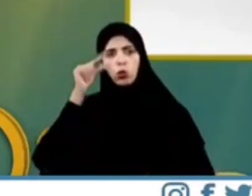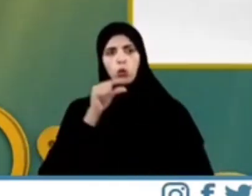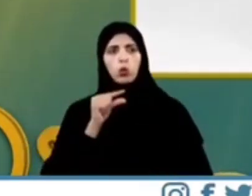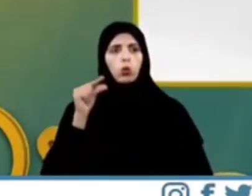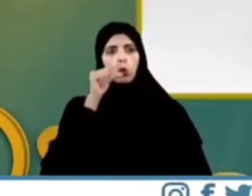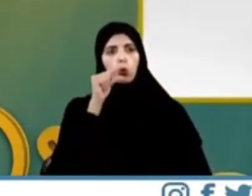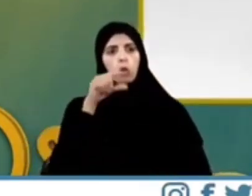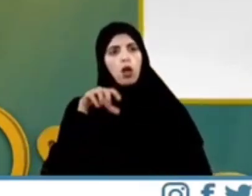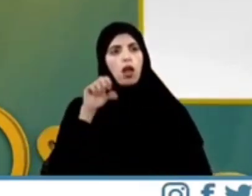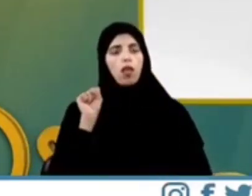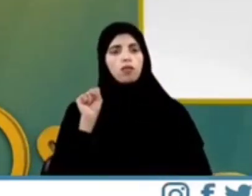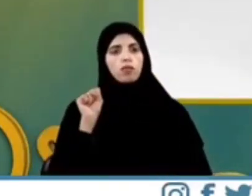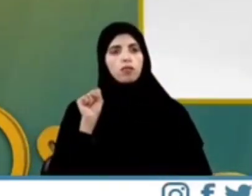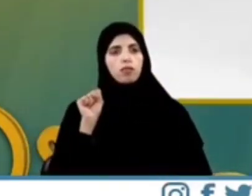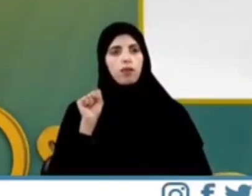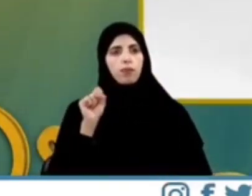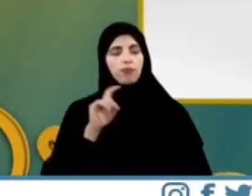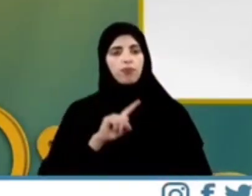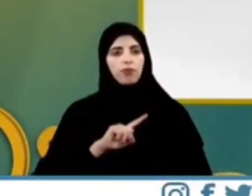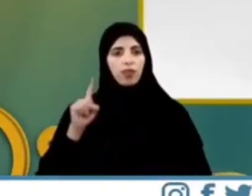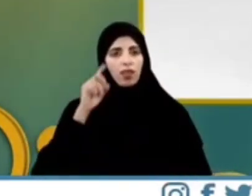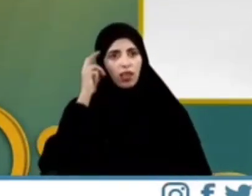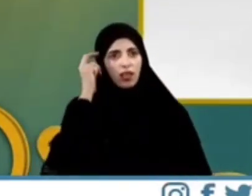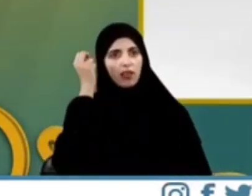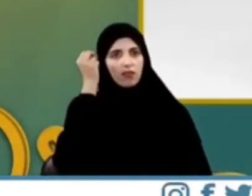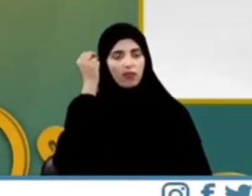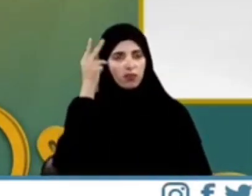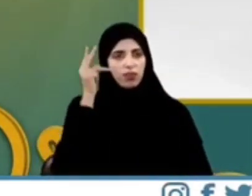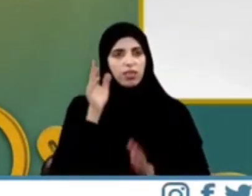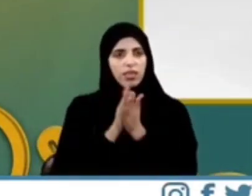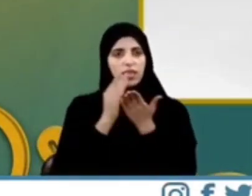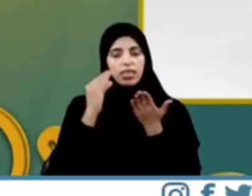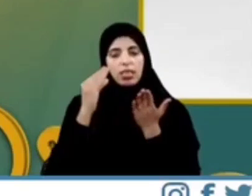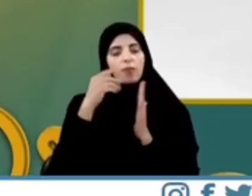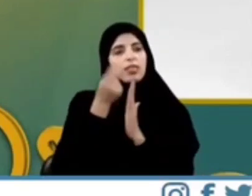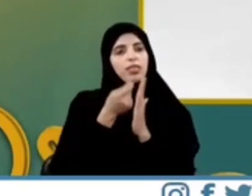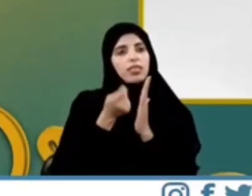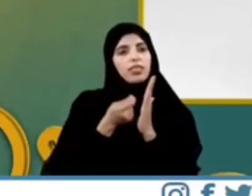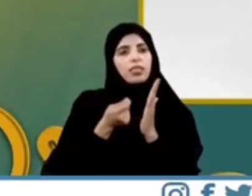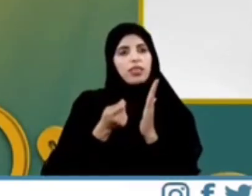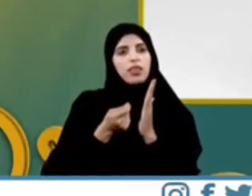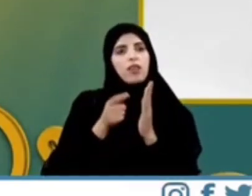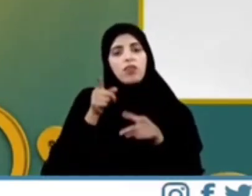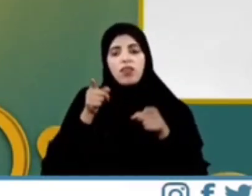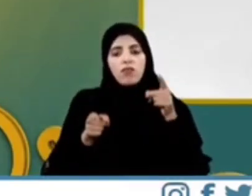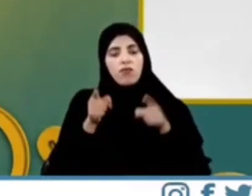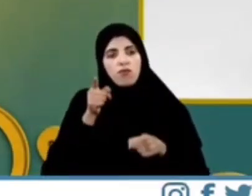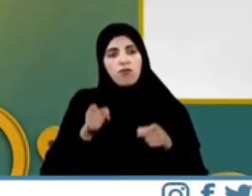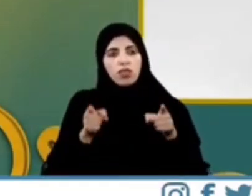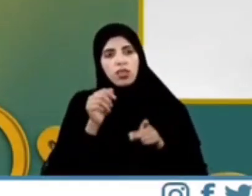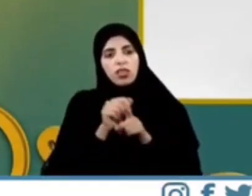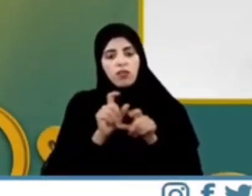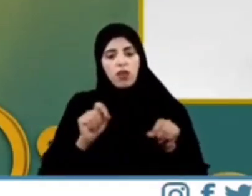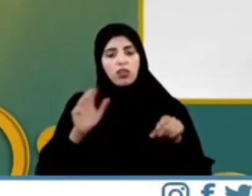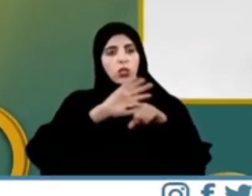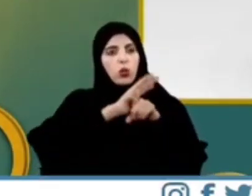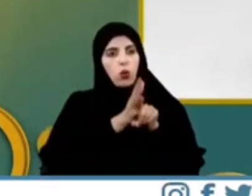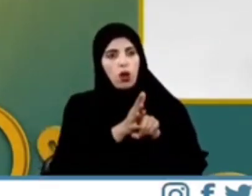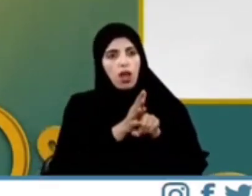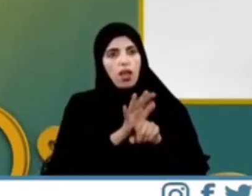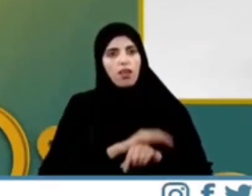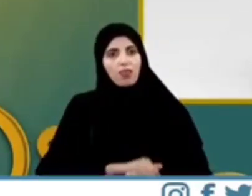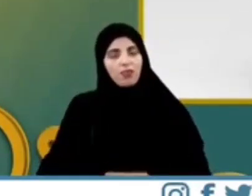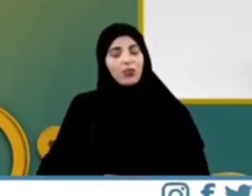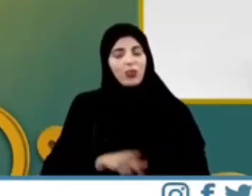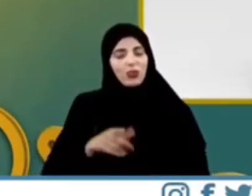في 2017. ولكن فكرة الكتاب وتأليفه وكذا هذه كلها جاءت في عصر كورونا. نعم،